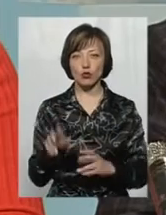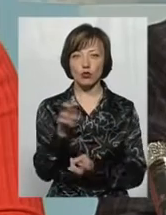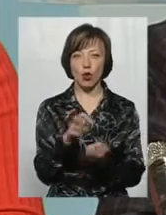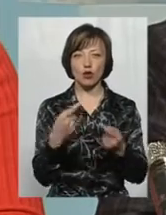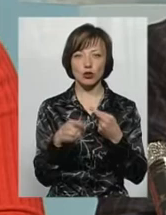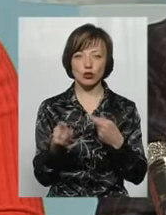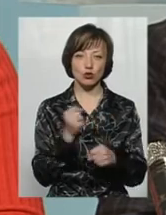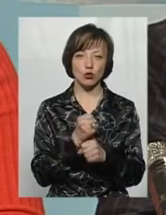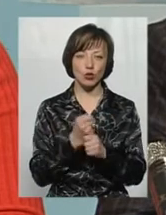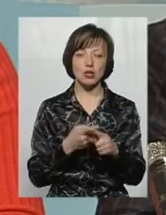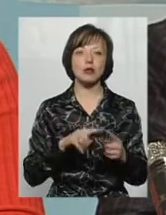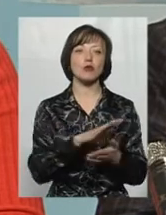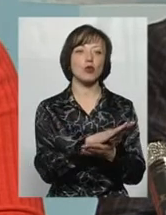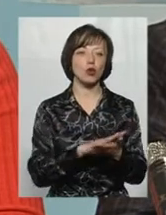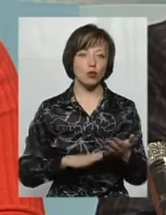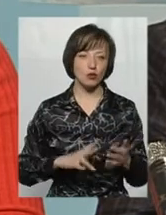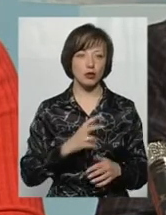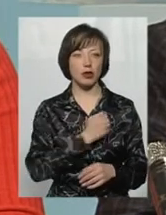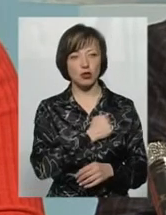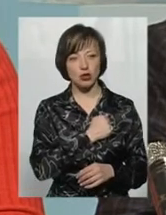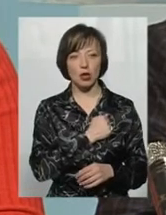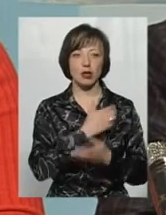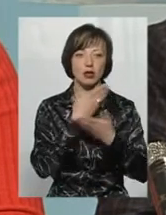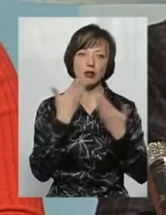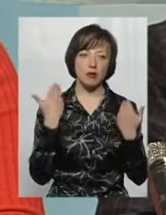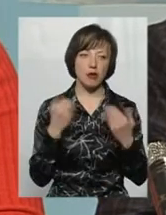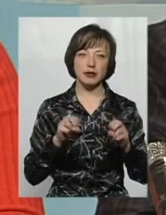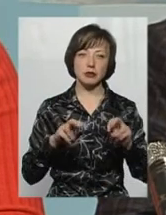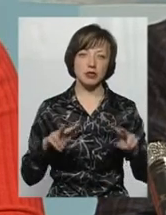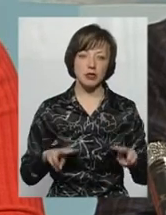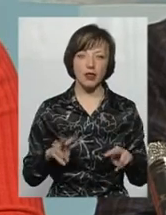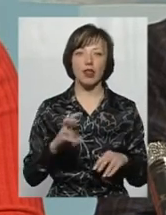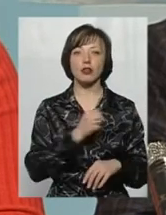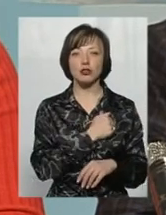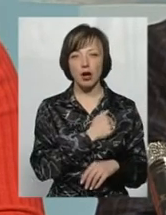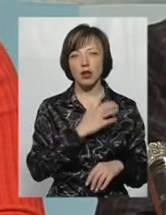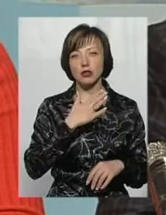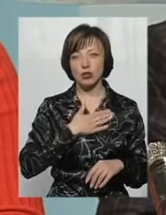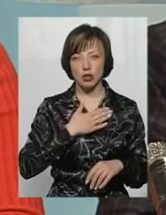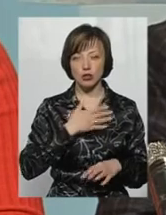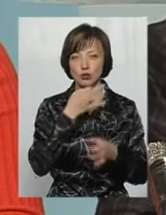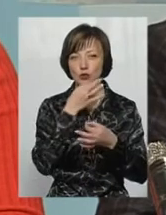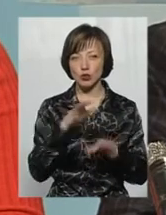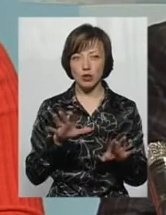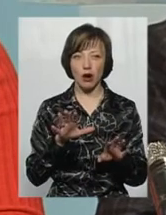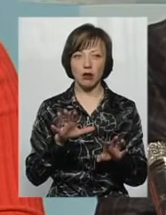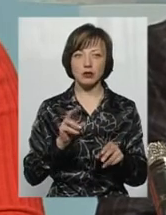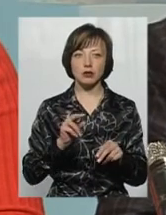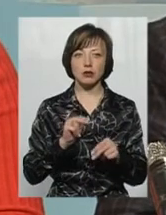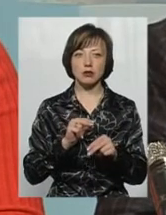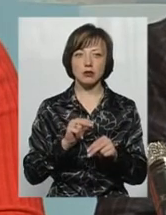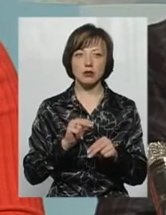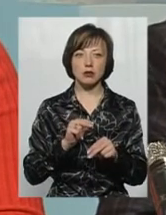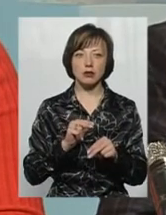іншого. Це продовжується, на жаль, і немає ніде фахових спеціалістів. І, на жаль, нам наші будь-які учбові заклади їх